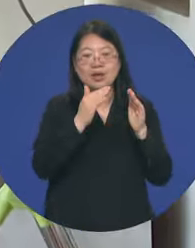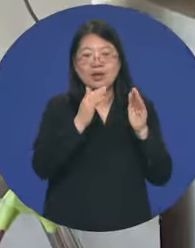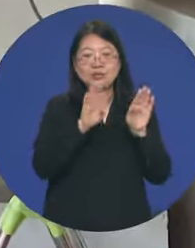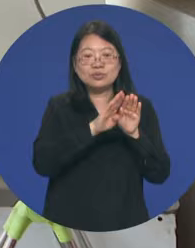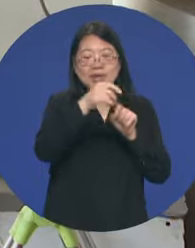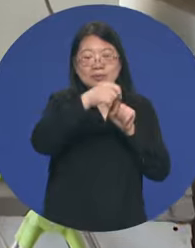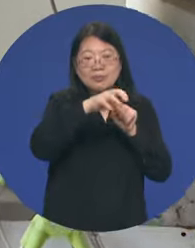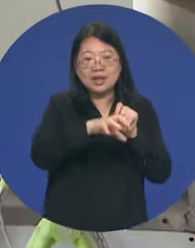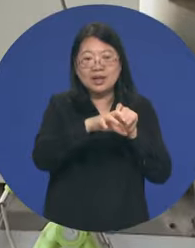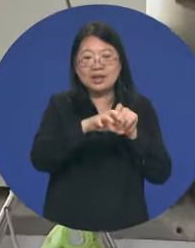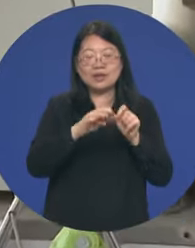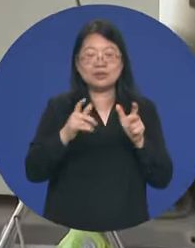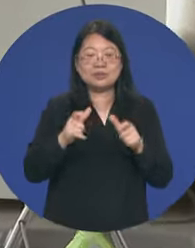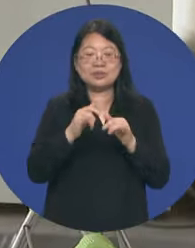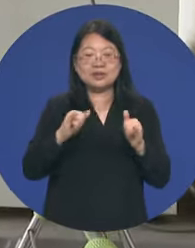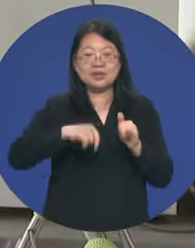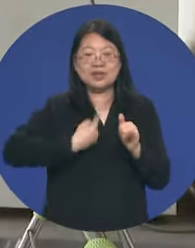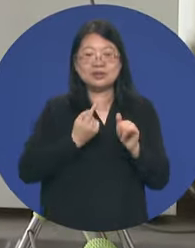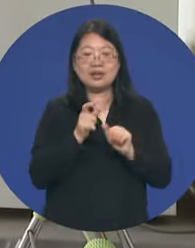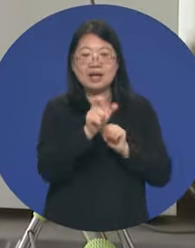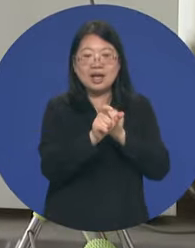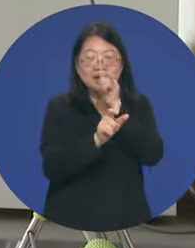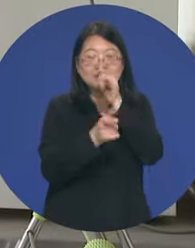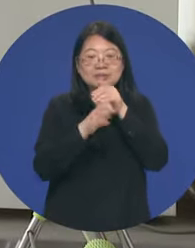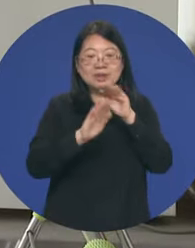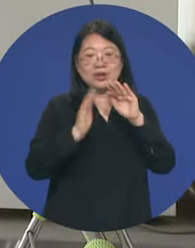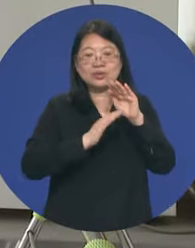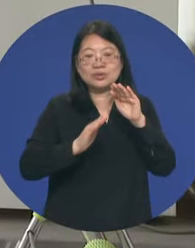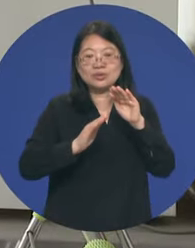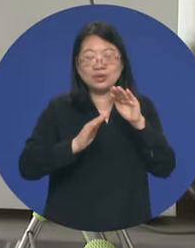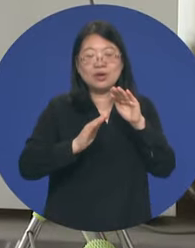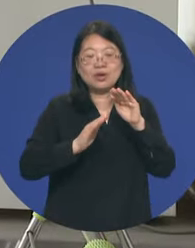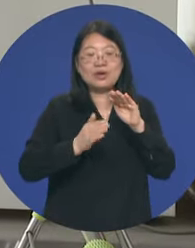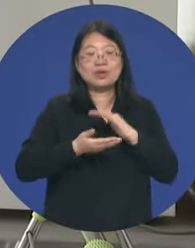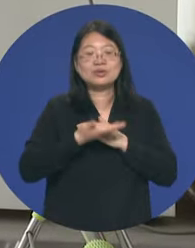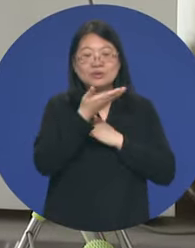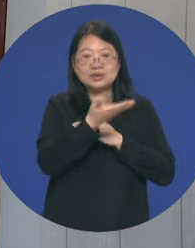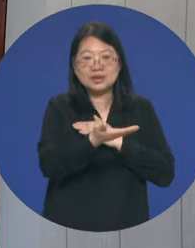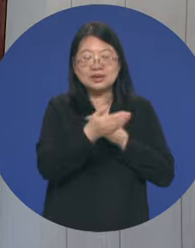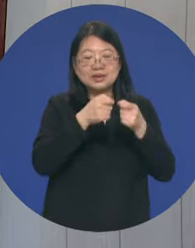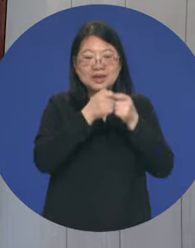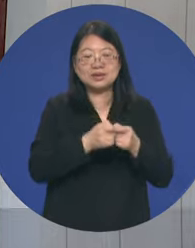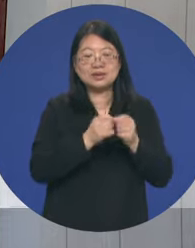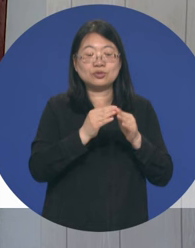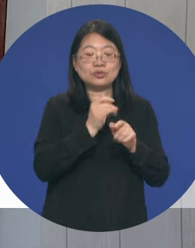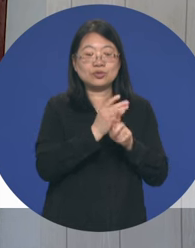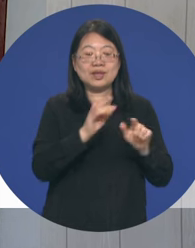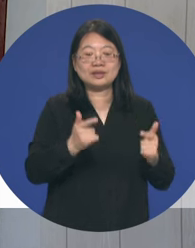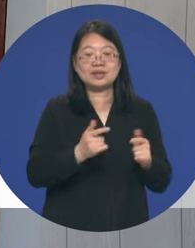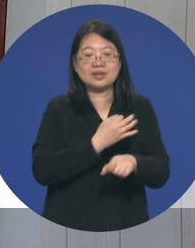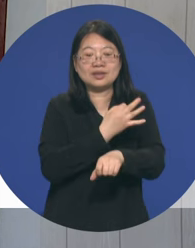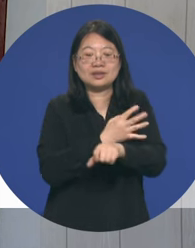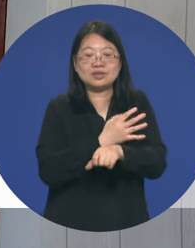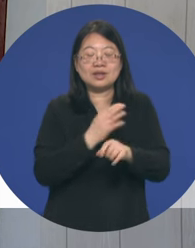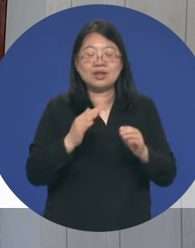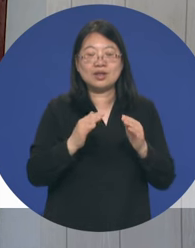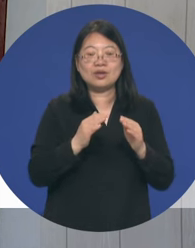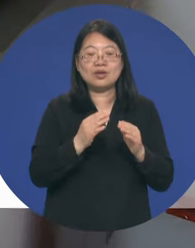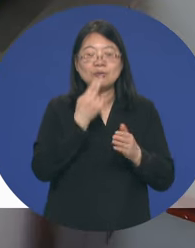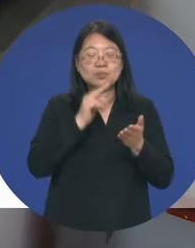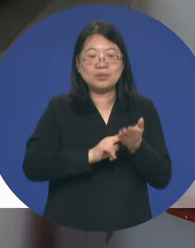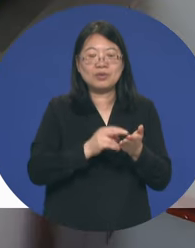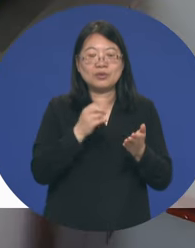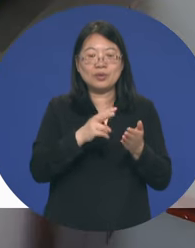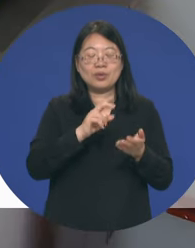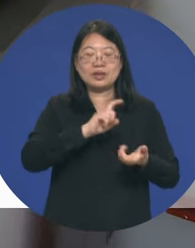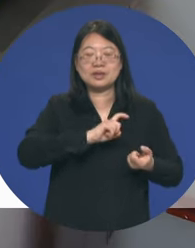자체적으로 부여한 호수가 적혀 있지만 정식으로 부여된 상세 주소는 아닙니다 때문에 단순히 우편과 택배는 물론